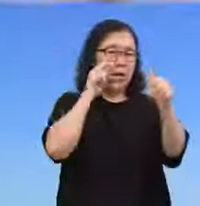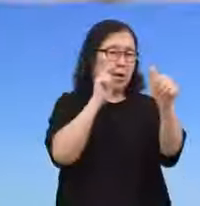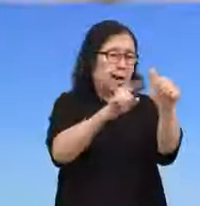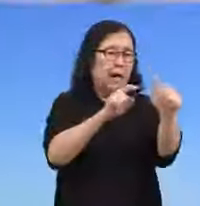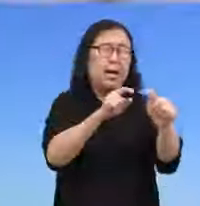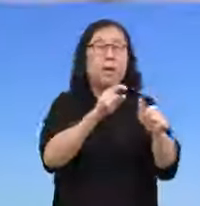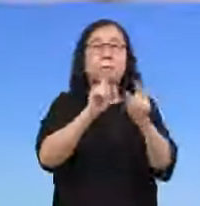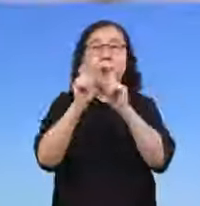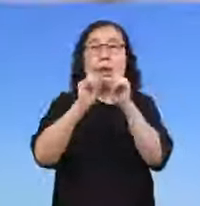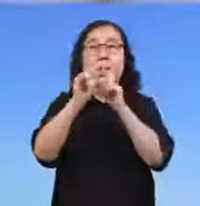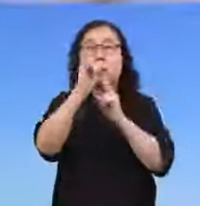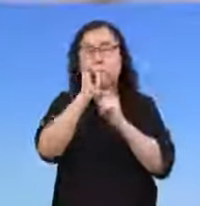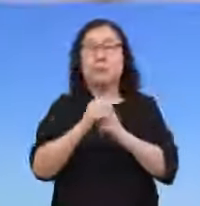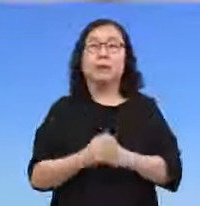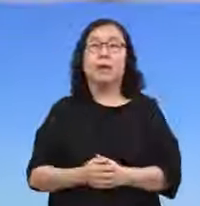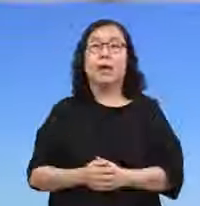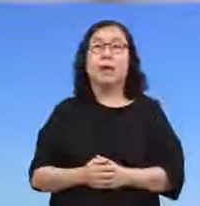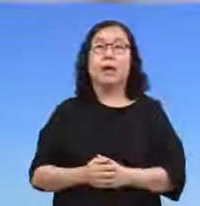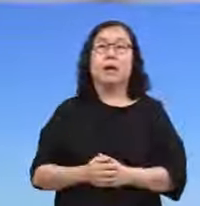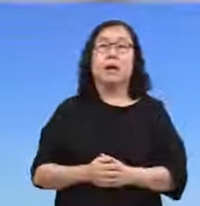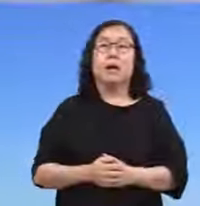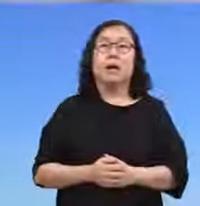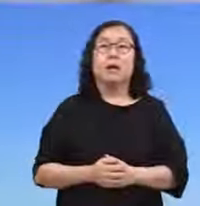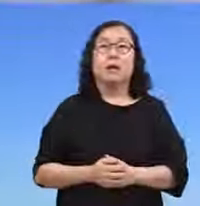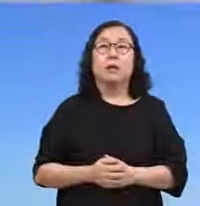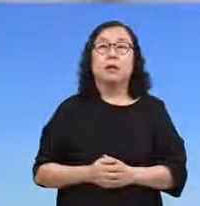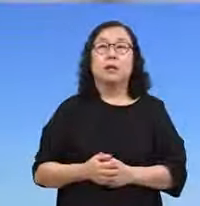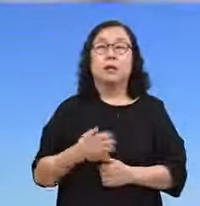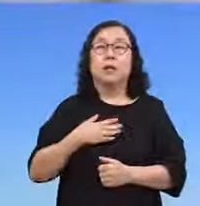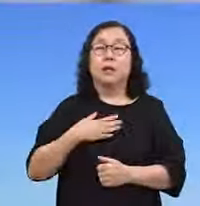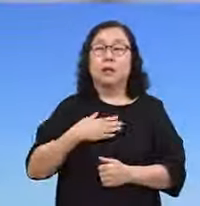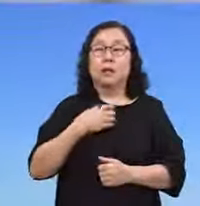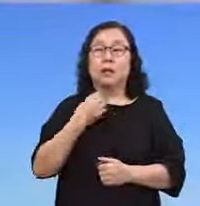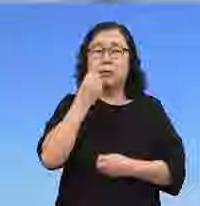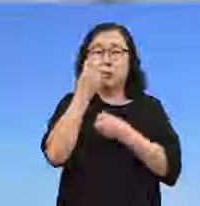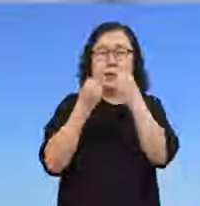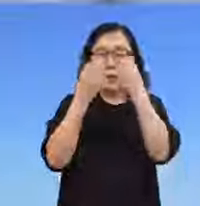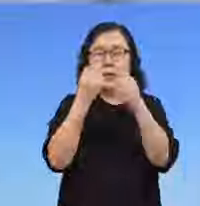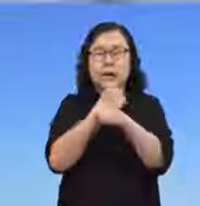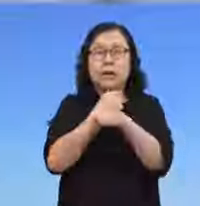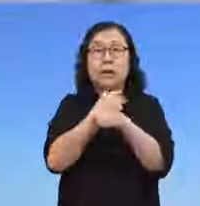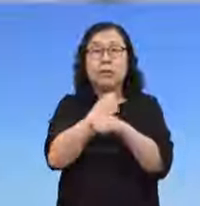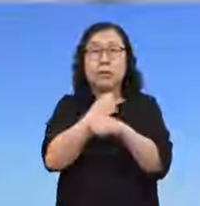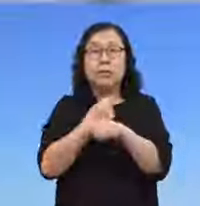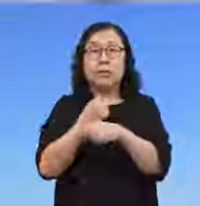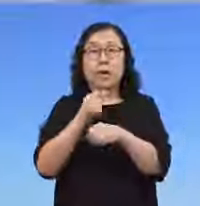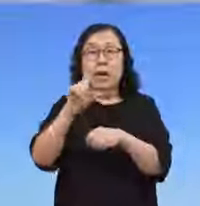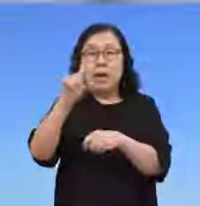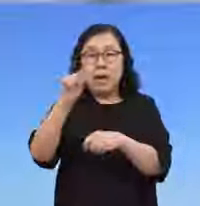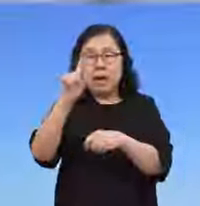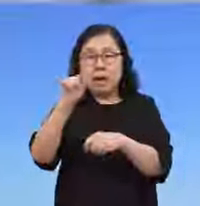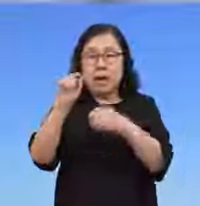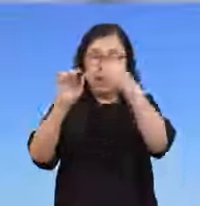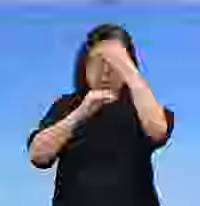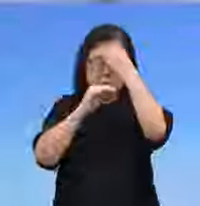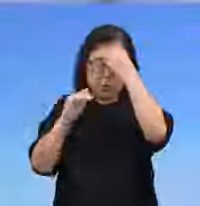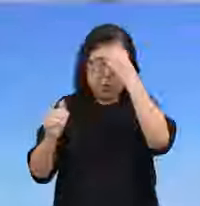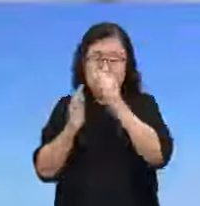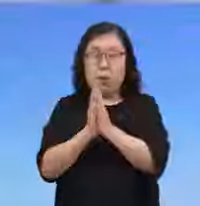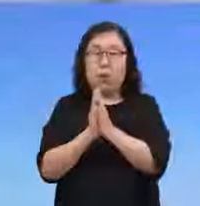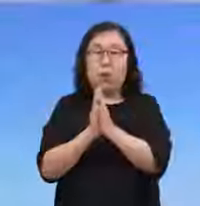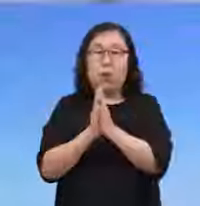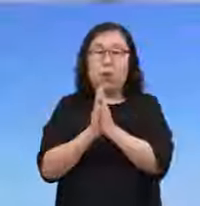이 즈음에서 제가 이 본문과 관련한 간증을 드릴 수가 있다면요, 일만 성도 파수 운동이 진행되는 내내